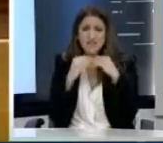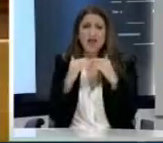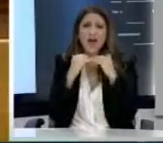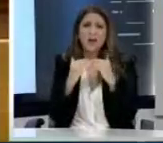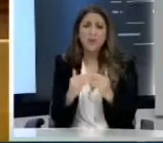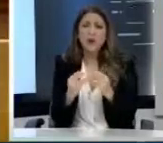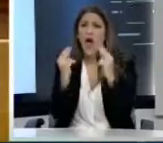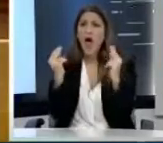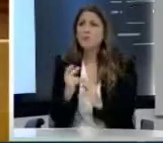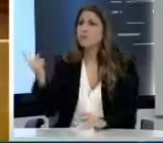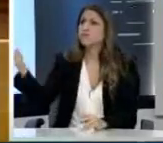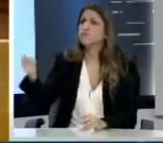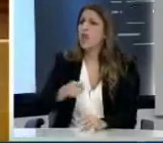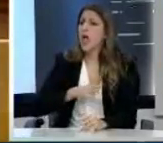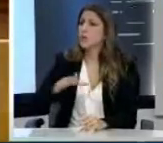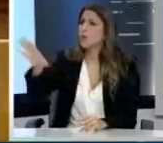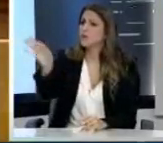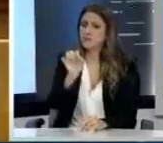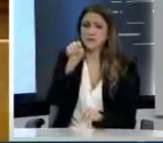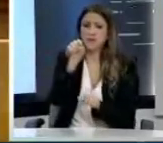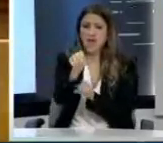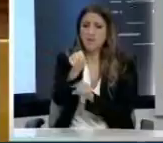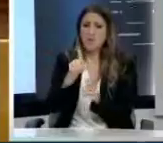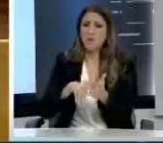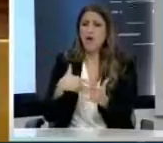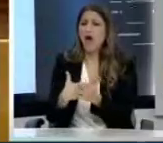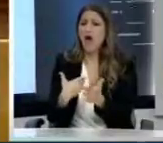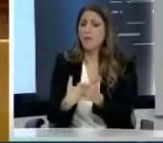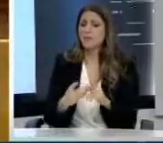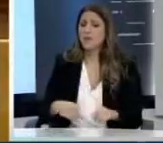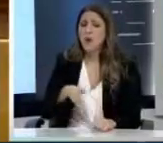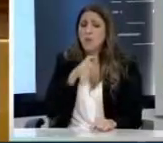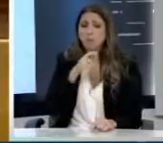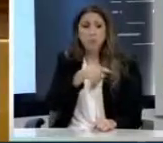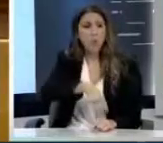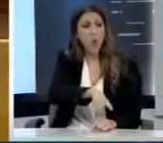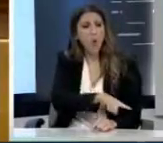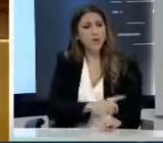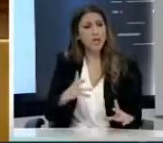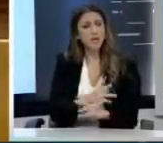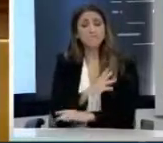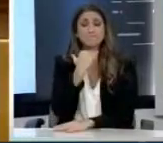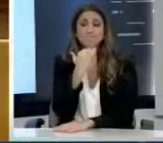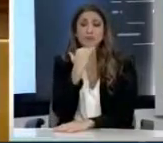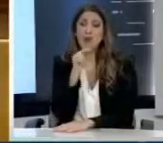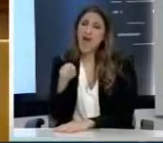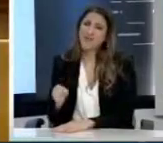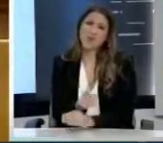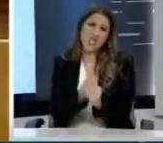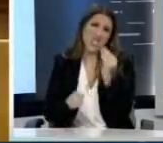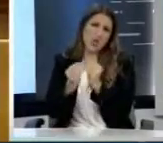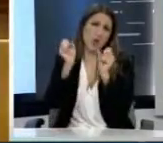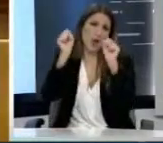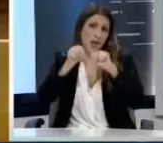ένα τεκνοκράτη για να αποδείξουμε ότι η πολιτική με ήττα και όμικρον γιώτα δεν μπορεί να τα καταφέρει. Αυτό θα με ενοχλούσε